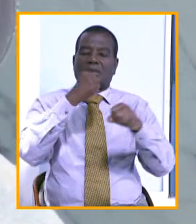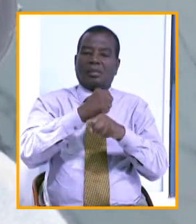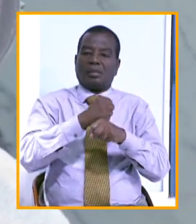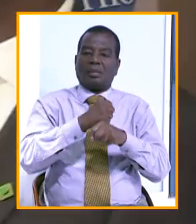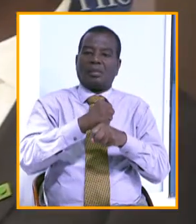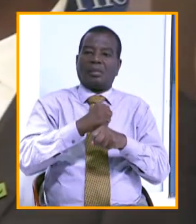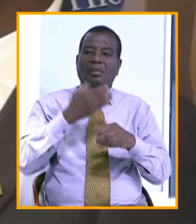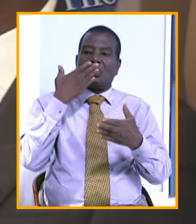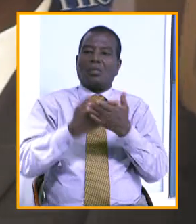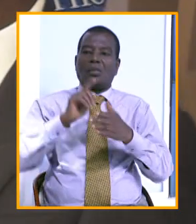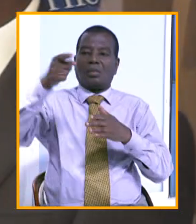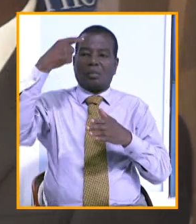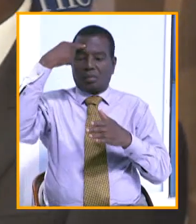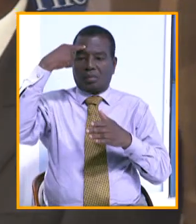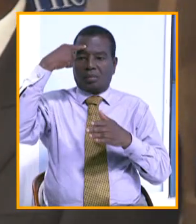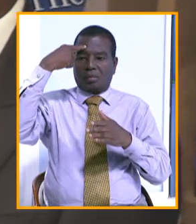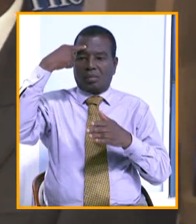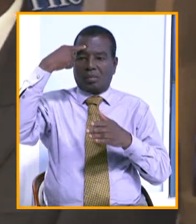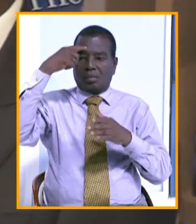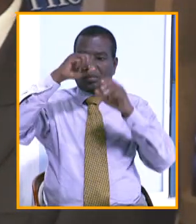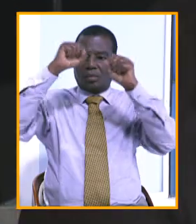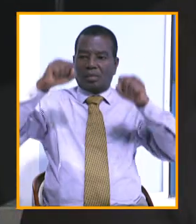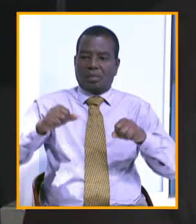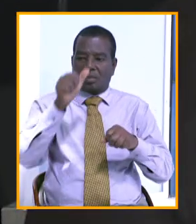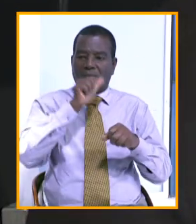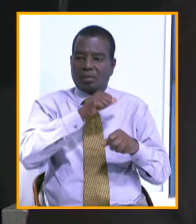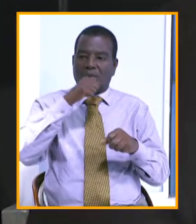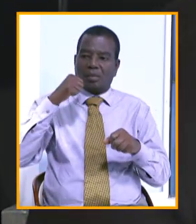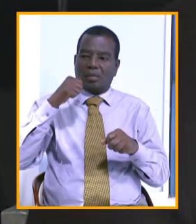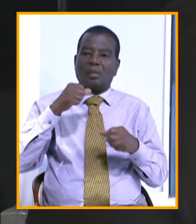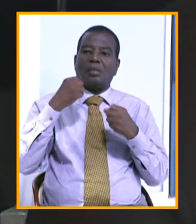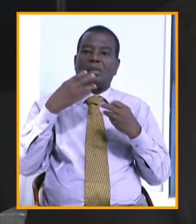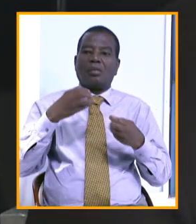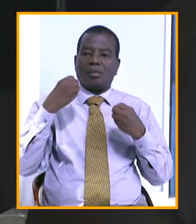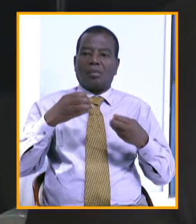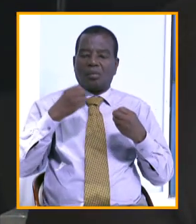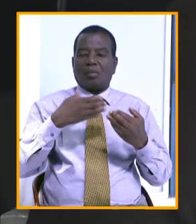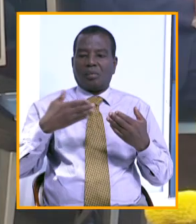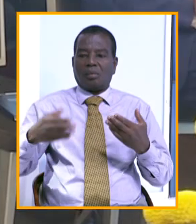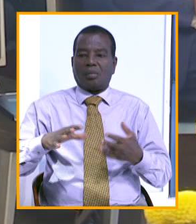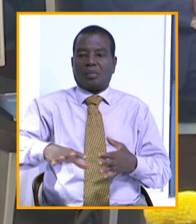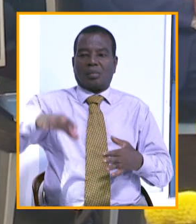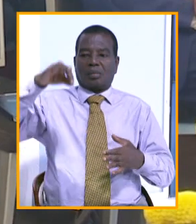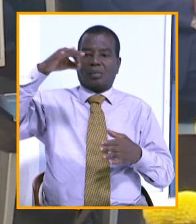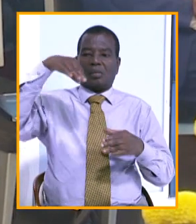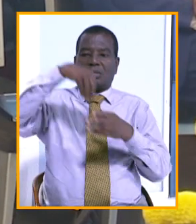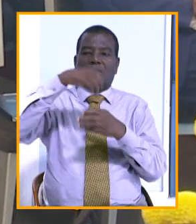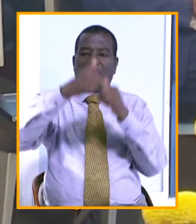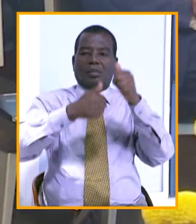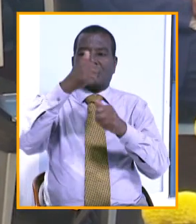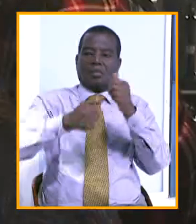Mécanismes de bonne gouvernance, attractivité du secteur privé, autant de potentiel à découvrir et dans